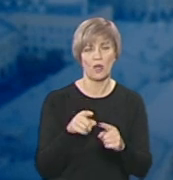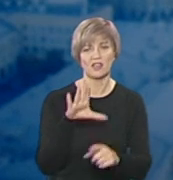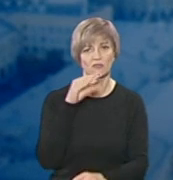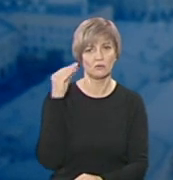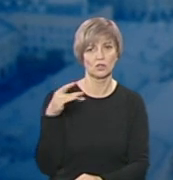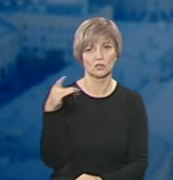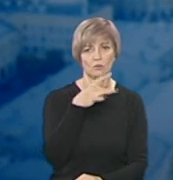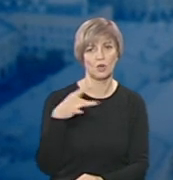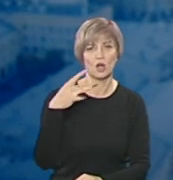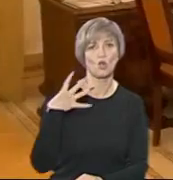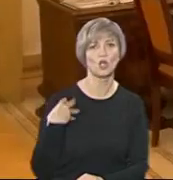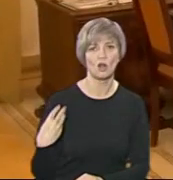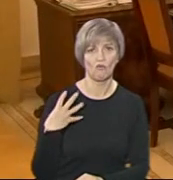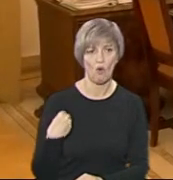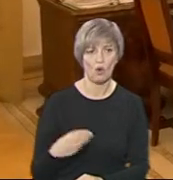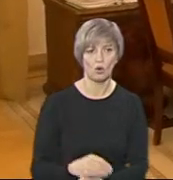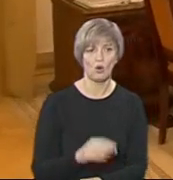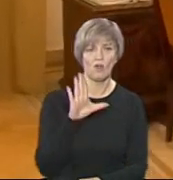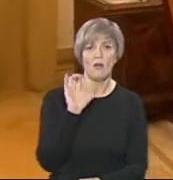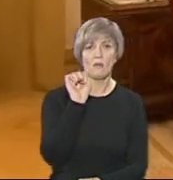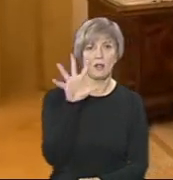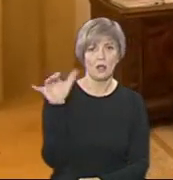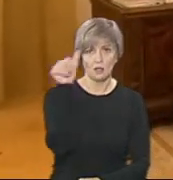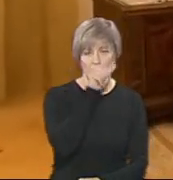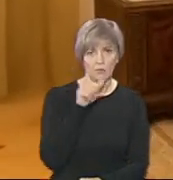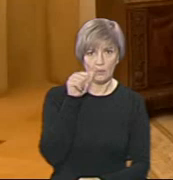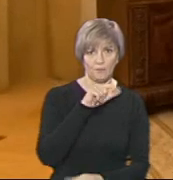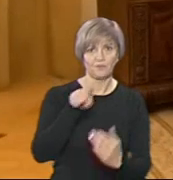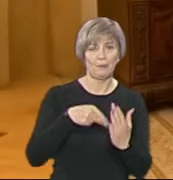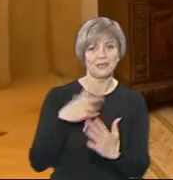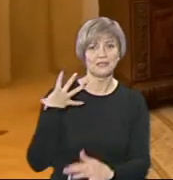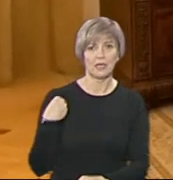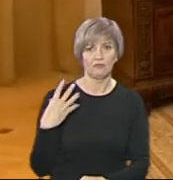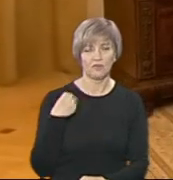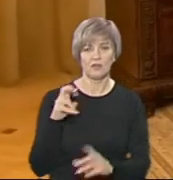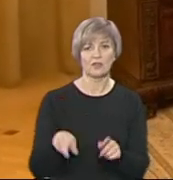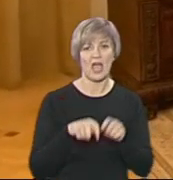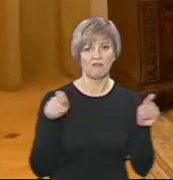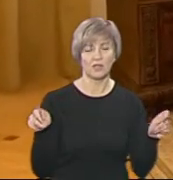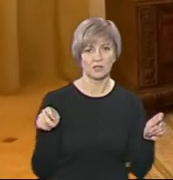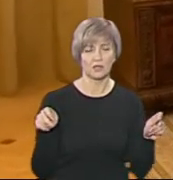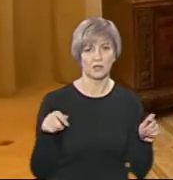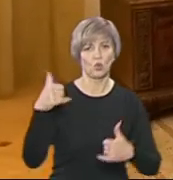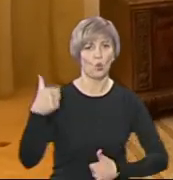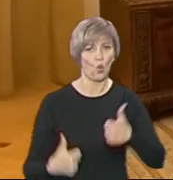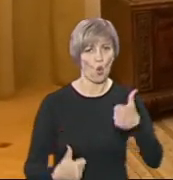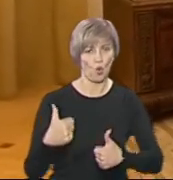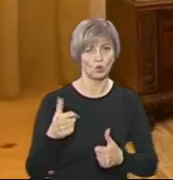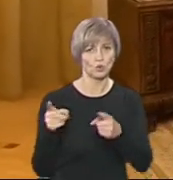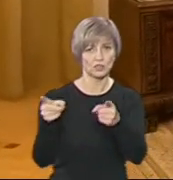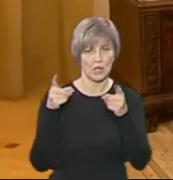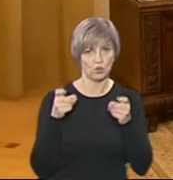Львова. В 2015 році місто Львів на відкритому інвестиційному конкурсі